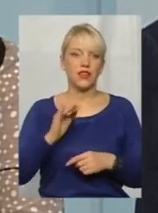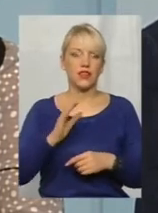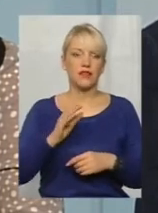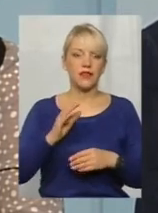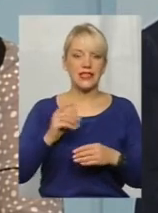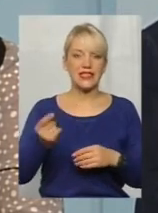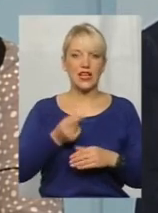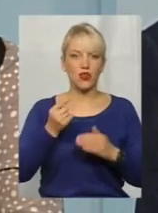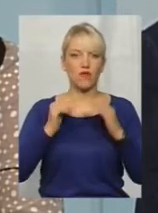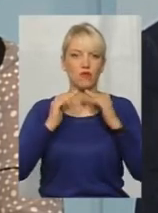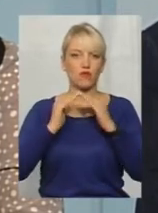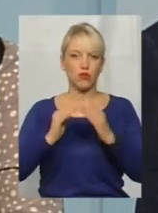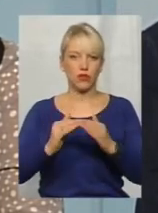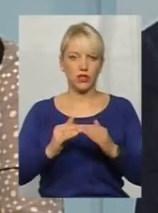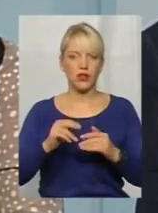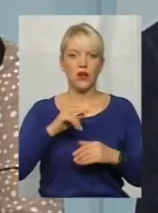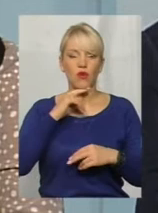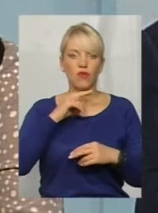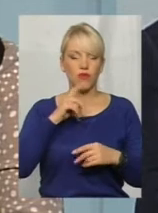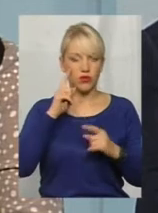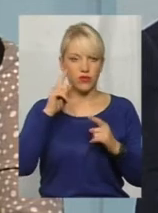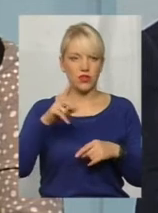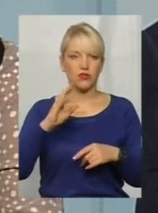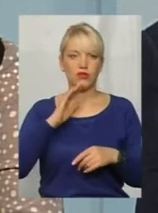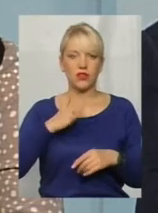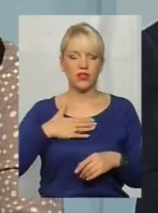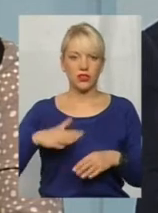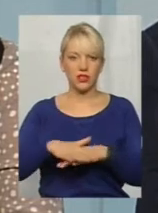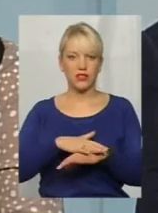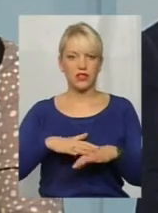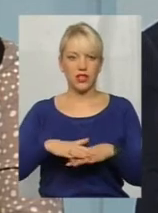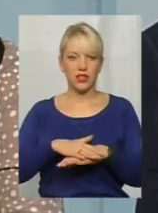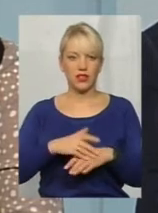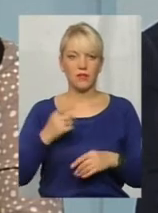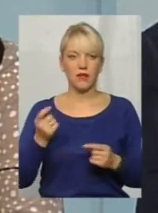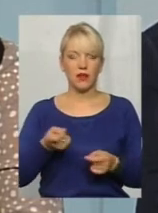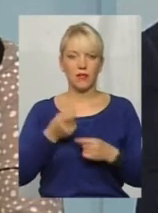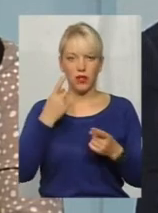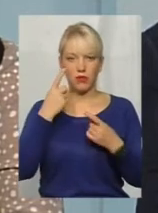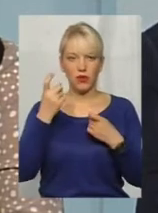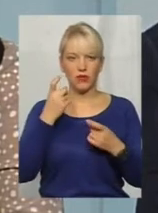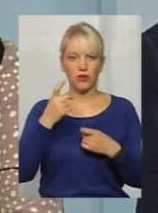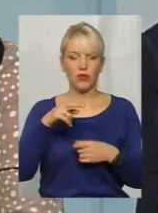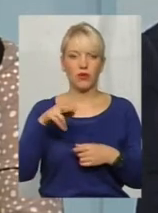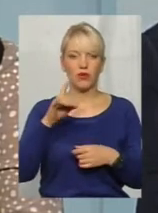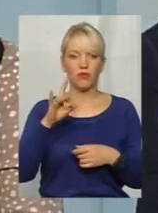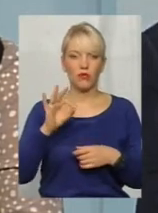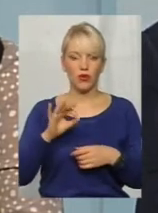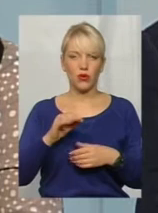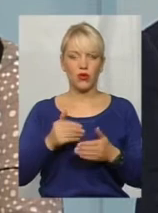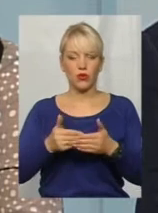Звертаю увагу на те, що наші люди, наше населення досить мало проінформовано про доспітальну